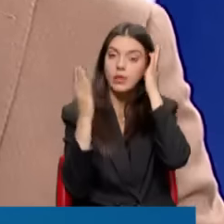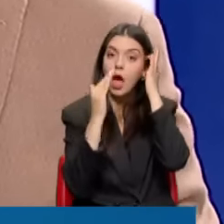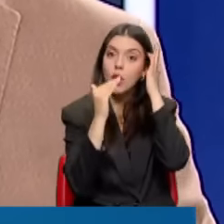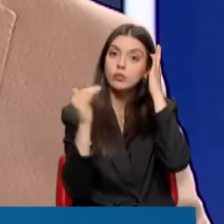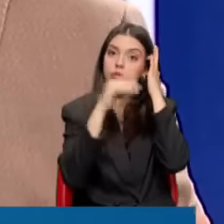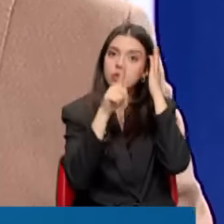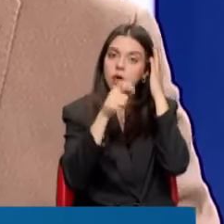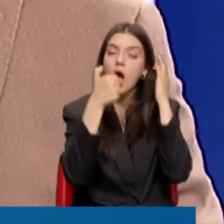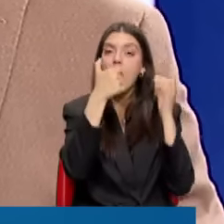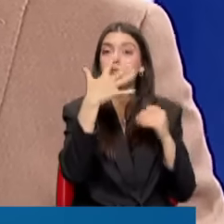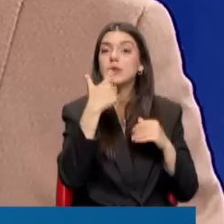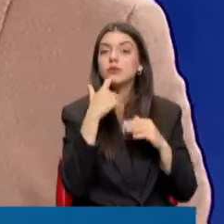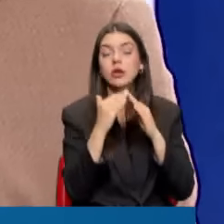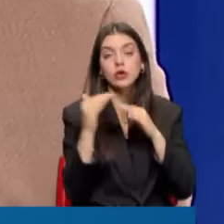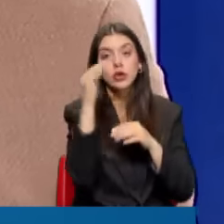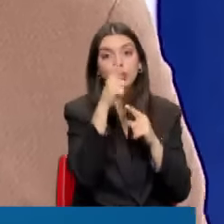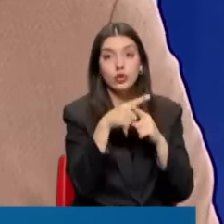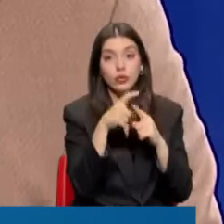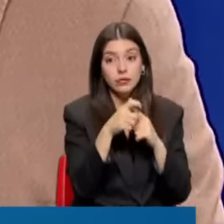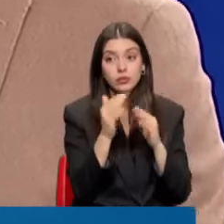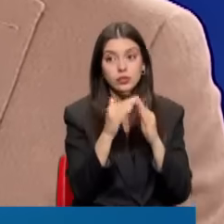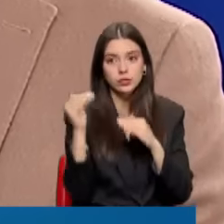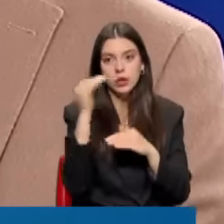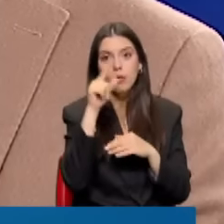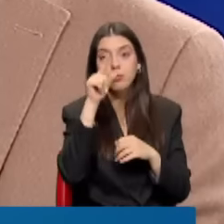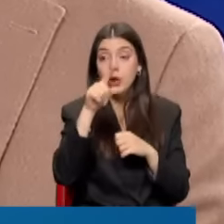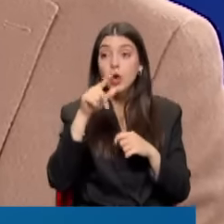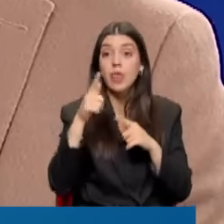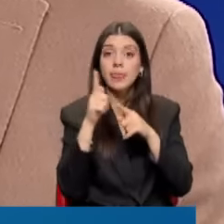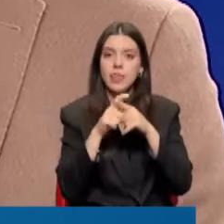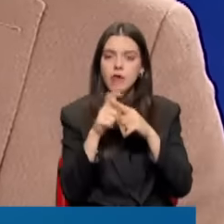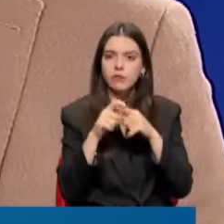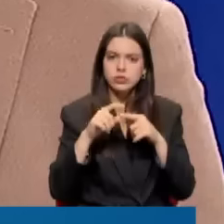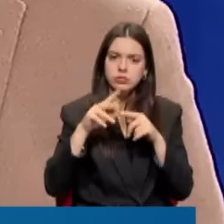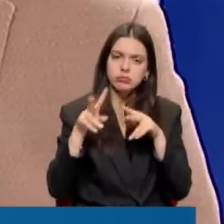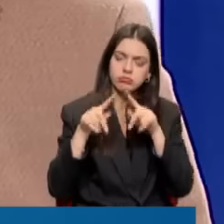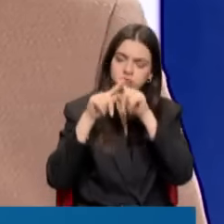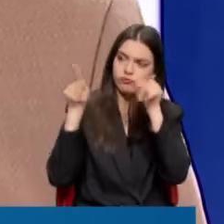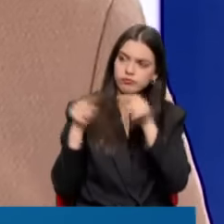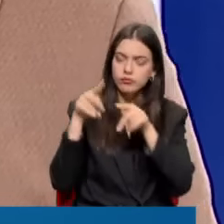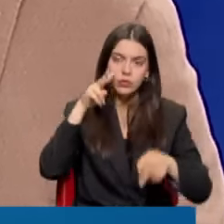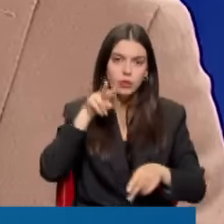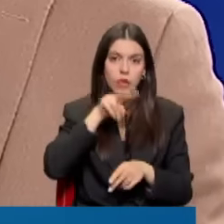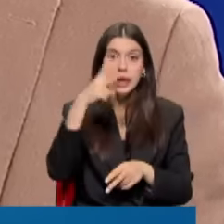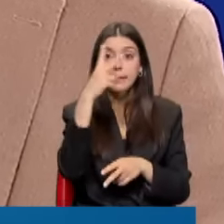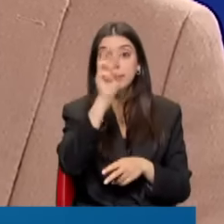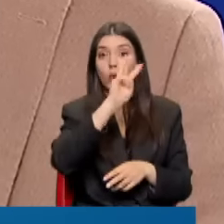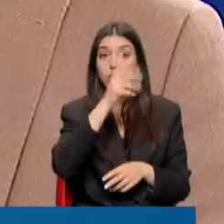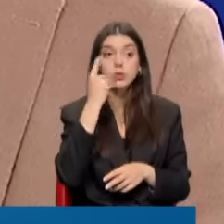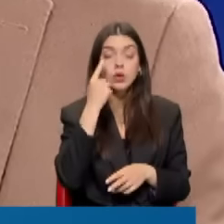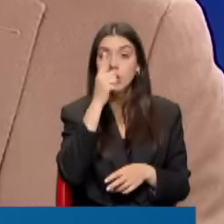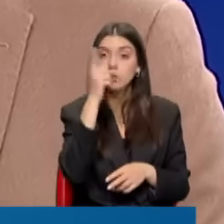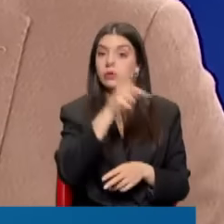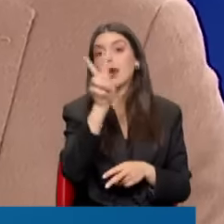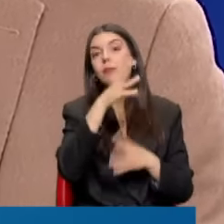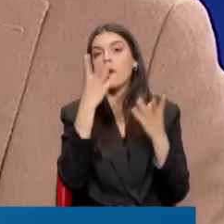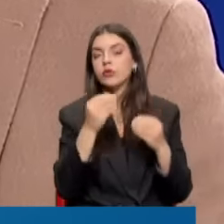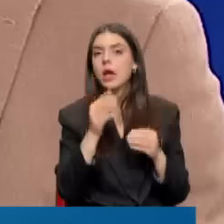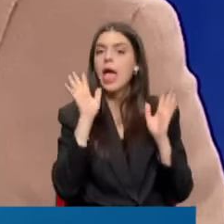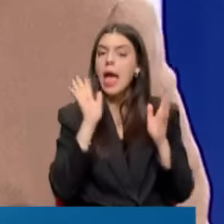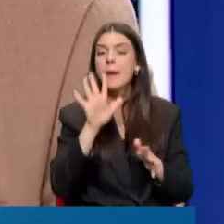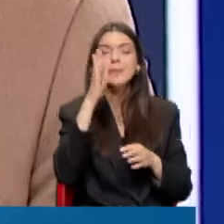65 yaş üstü nüfus bu nüfus projeksiyonları gösteriyor ki 2030'a % 120'ye çıkacak Yani her 5